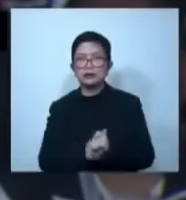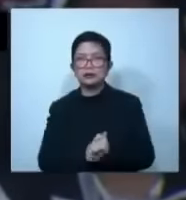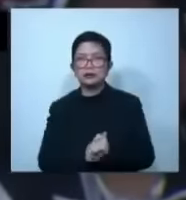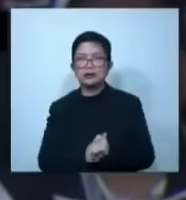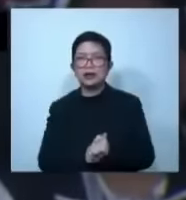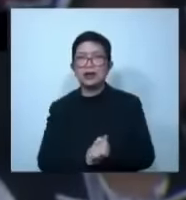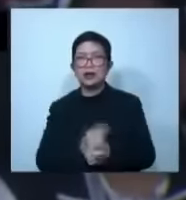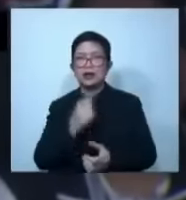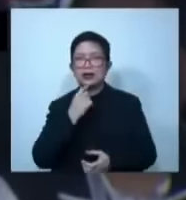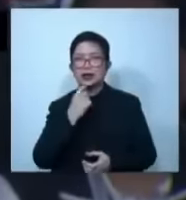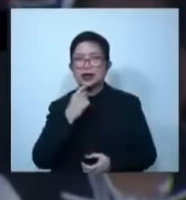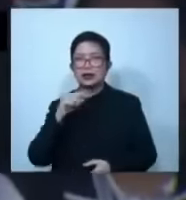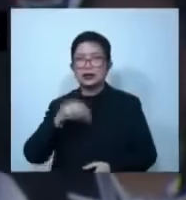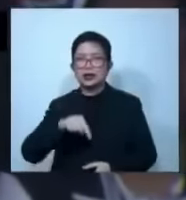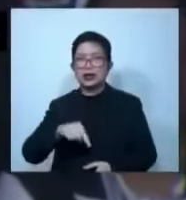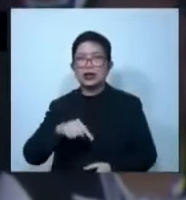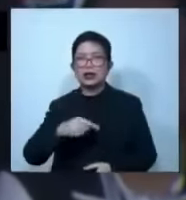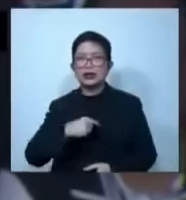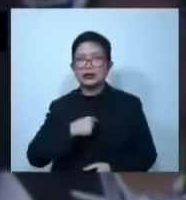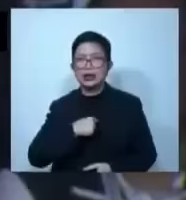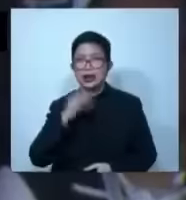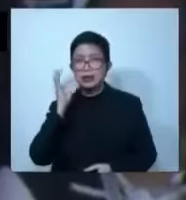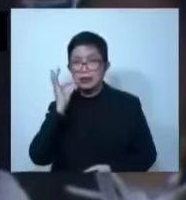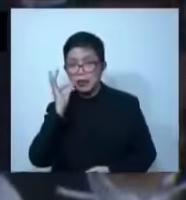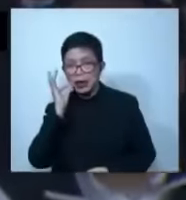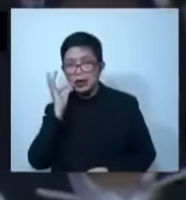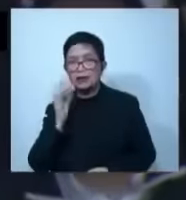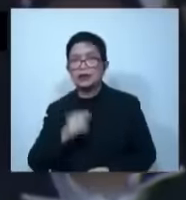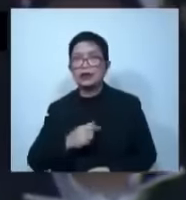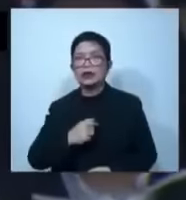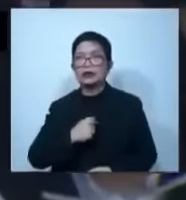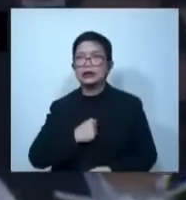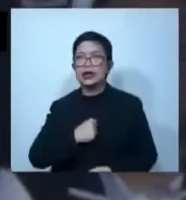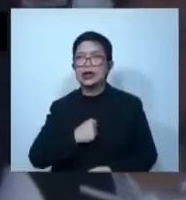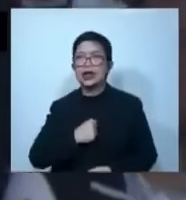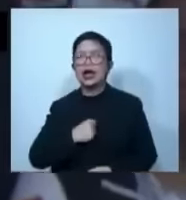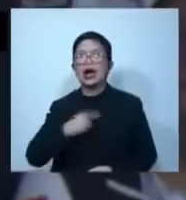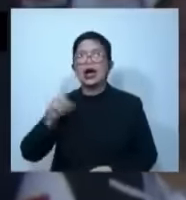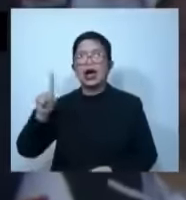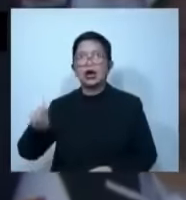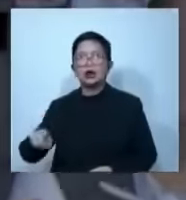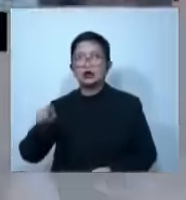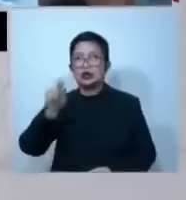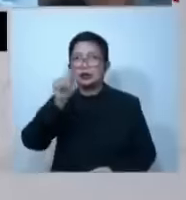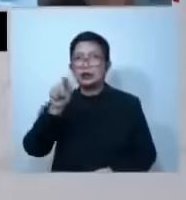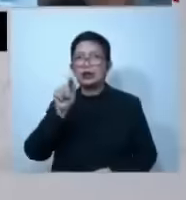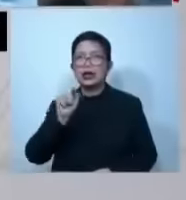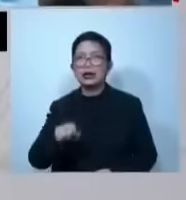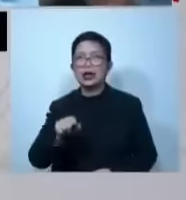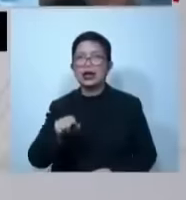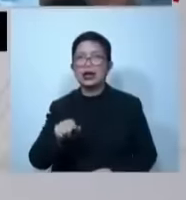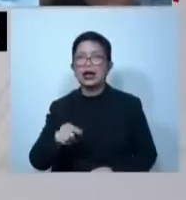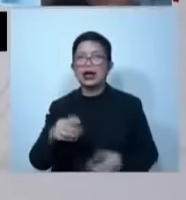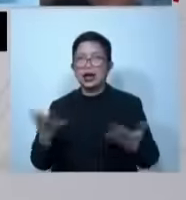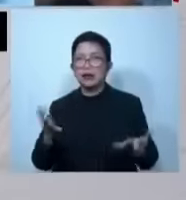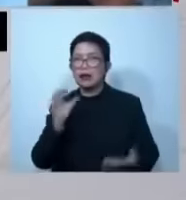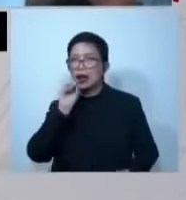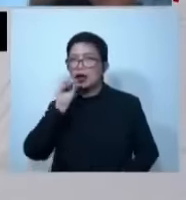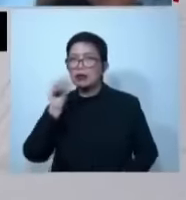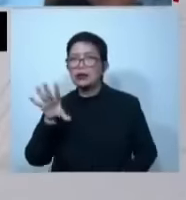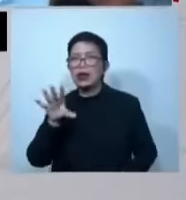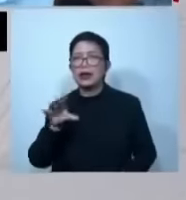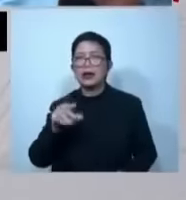konteks kekinian, saya terpaksa, ini mohon maaf Pak ini, terpaksa sekali saya harus bertanya, apa komentar Pak